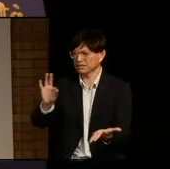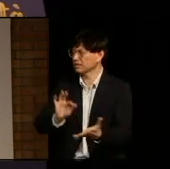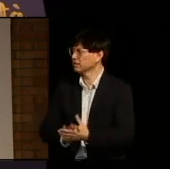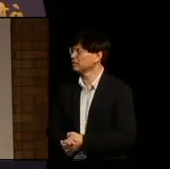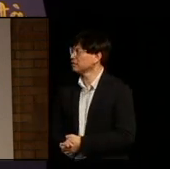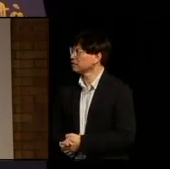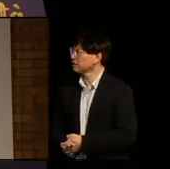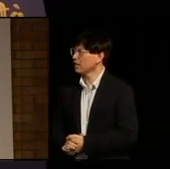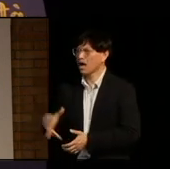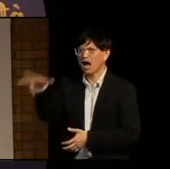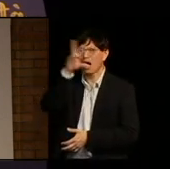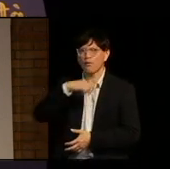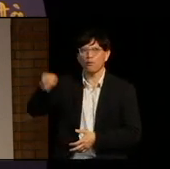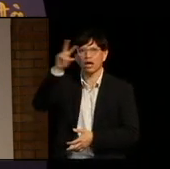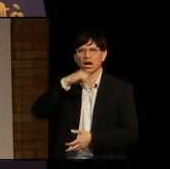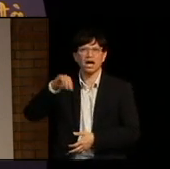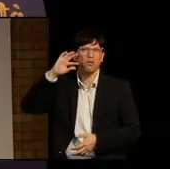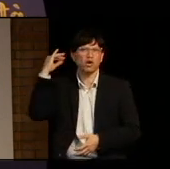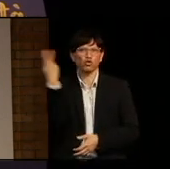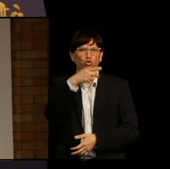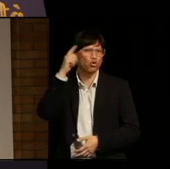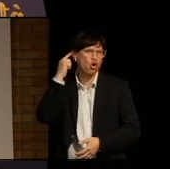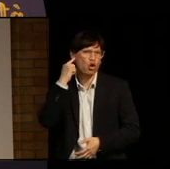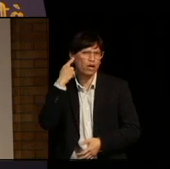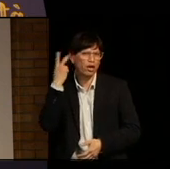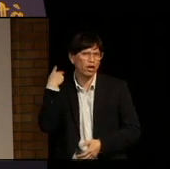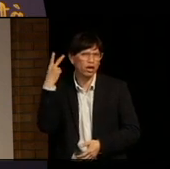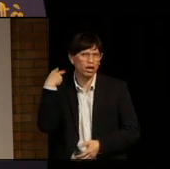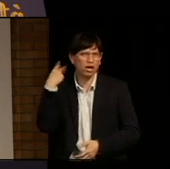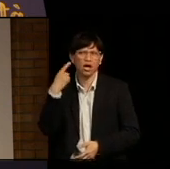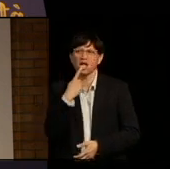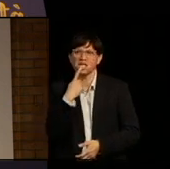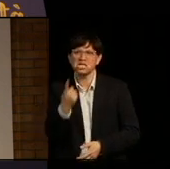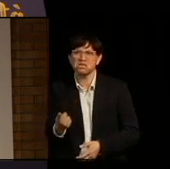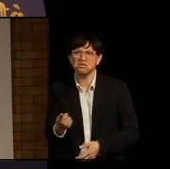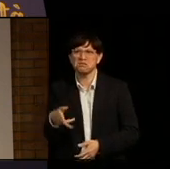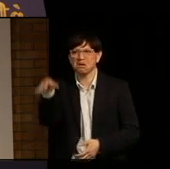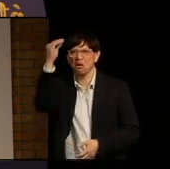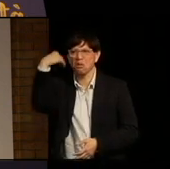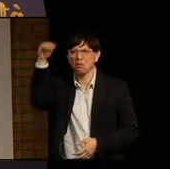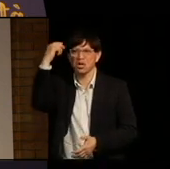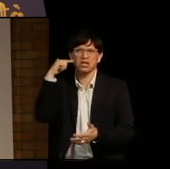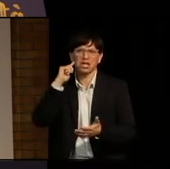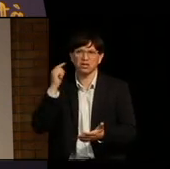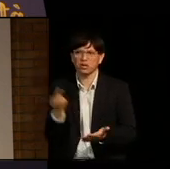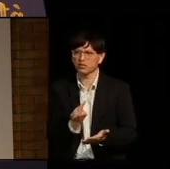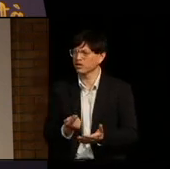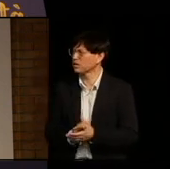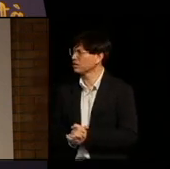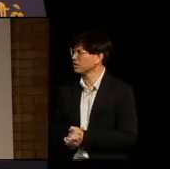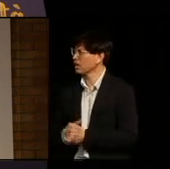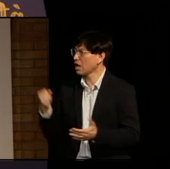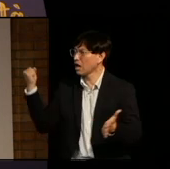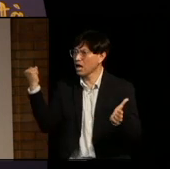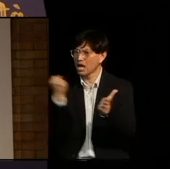e parlare per ciò che abbiamo sentito parlare per ciò dicendo cose che noi pensiamo che potrebbero aiutare No invece quanto è